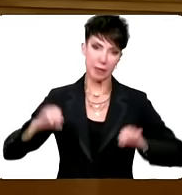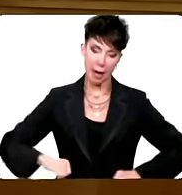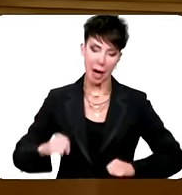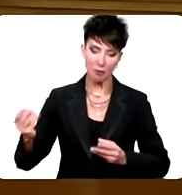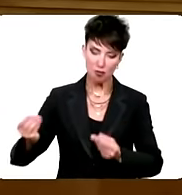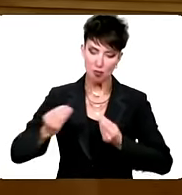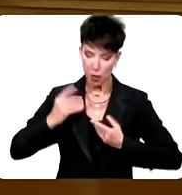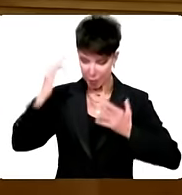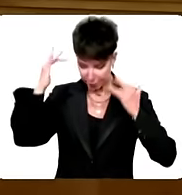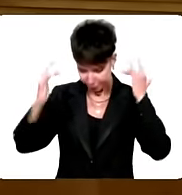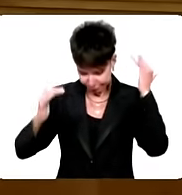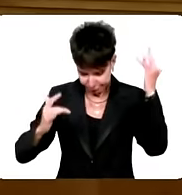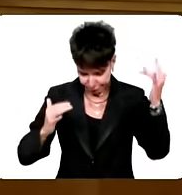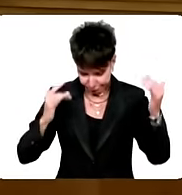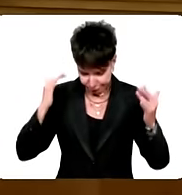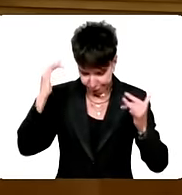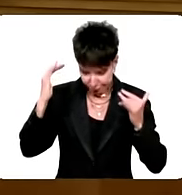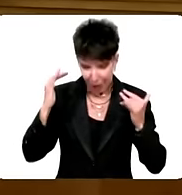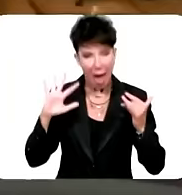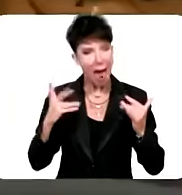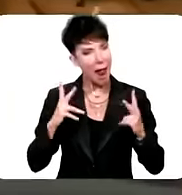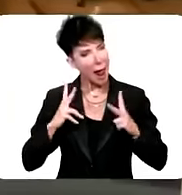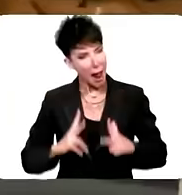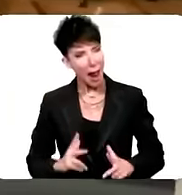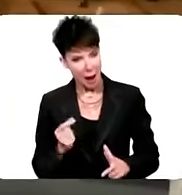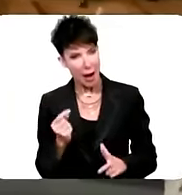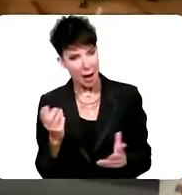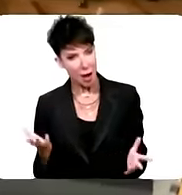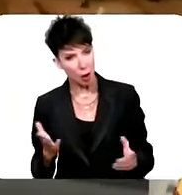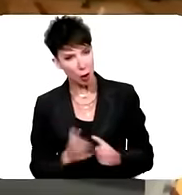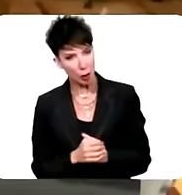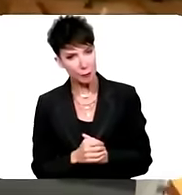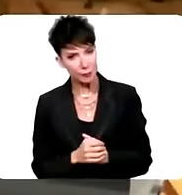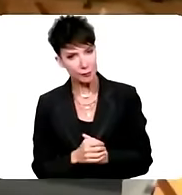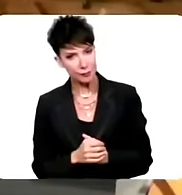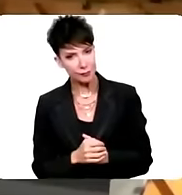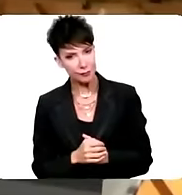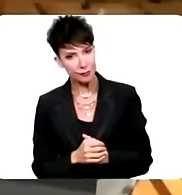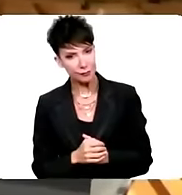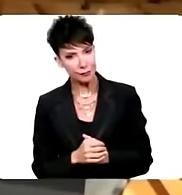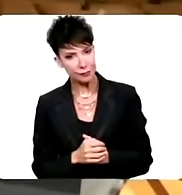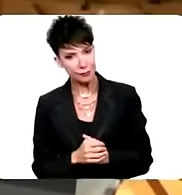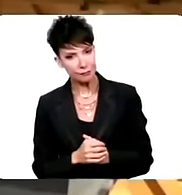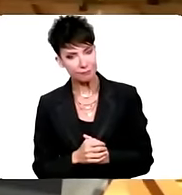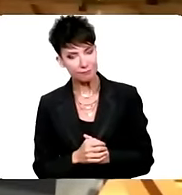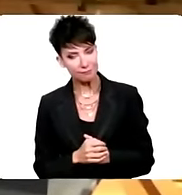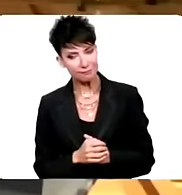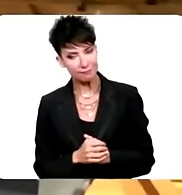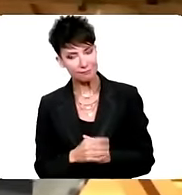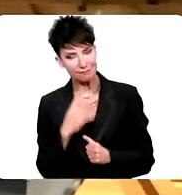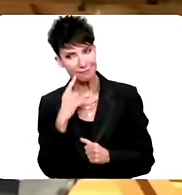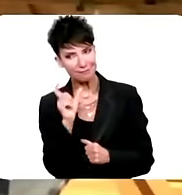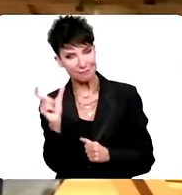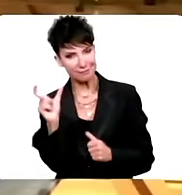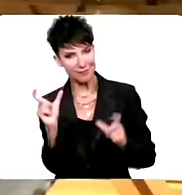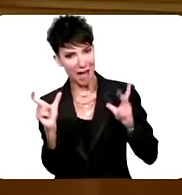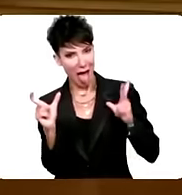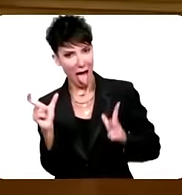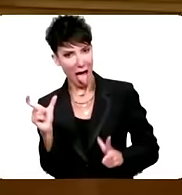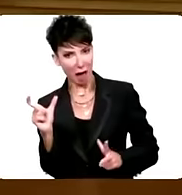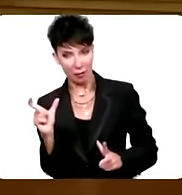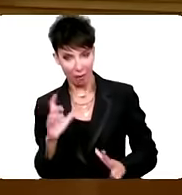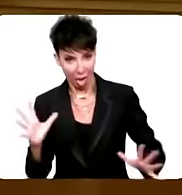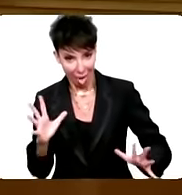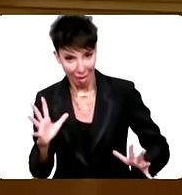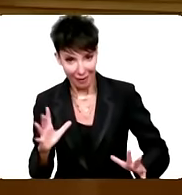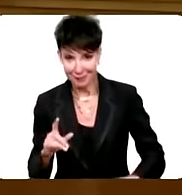έναν παράξενο τρόπο και ανακουφισμένος. Και αν σας ευνηδιάζει το δεύτερο επίθετο, είναι γιατί πιστεύω